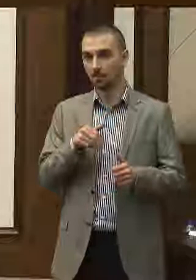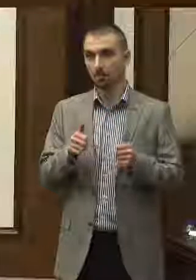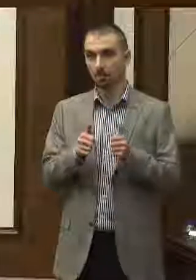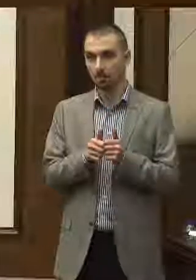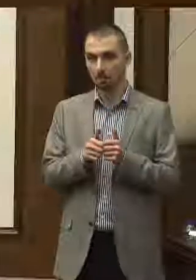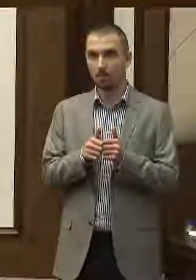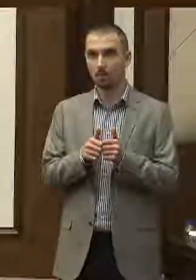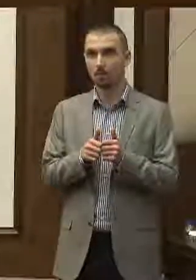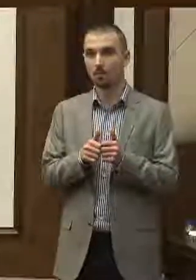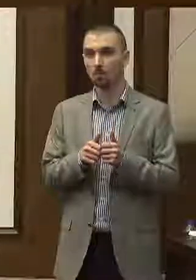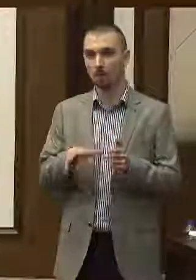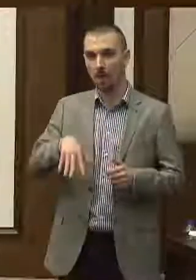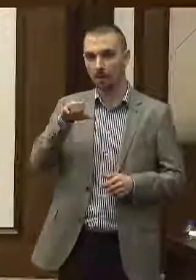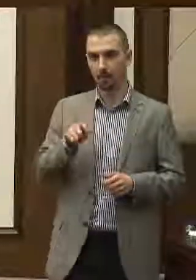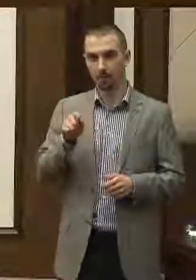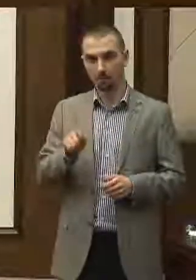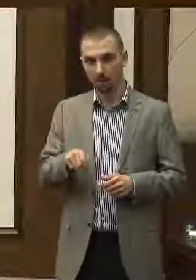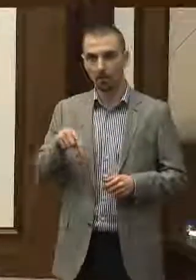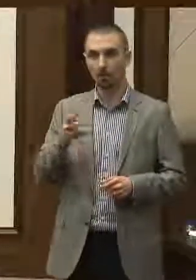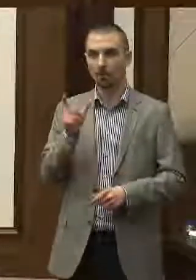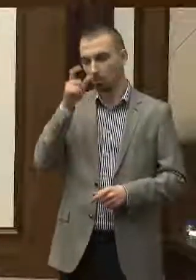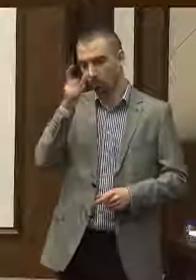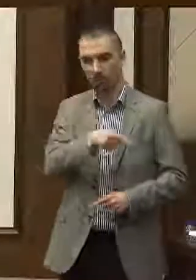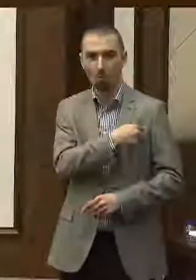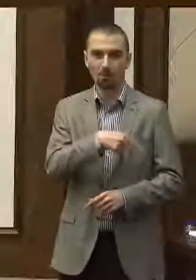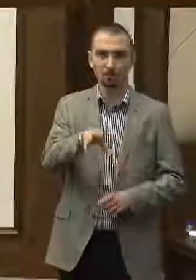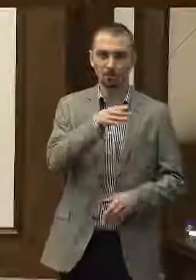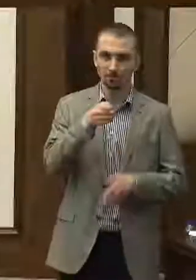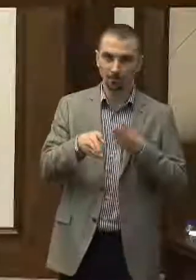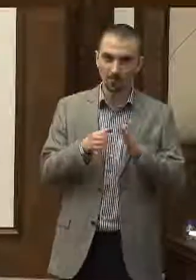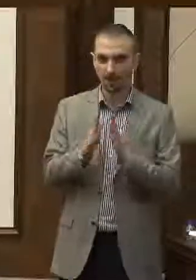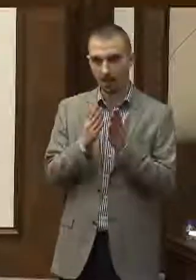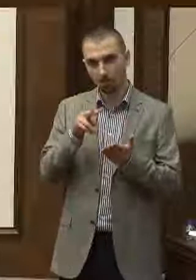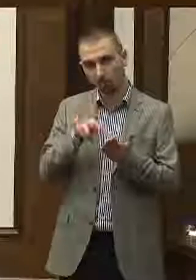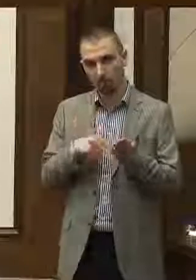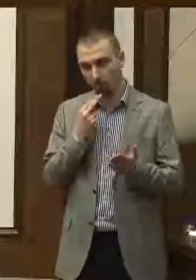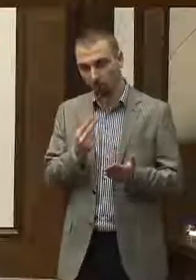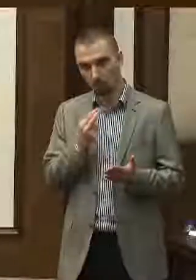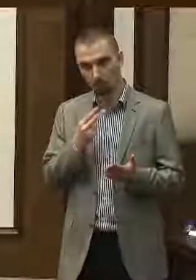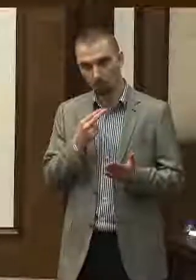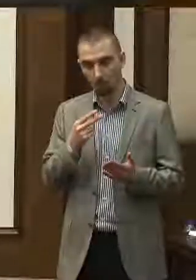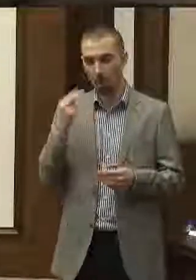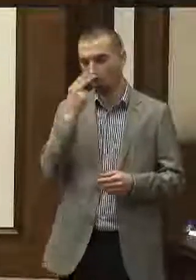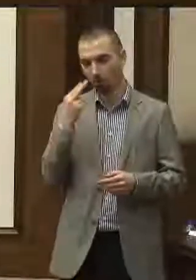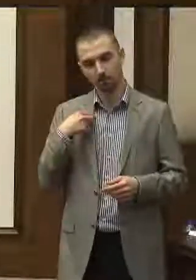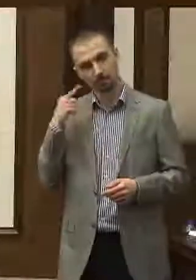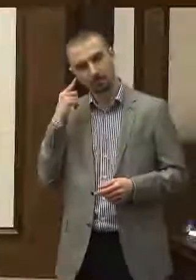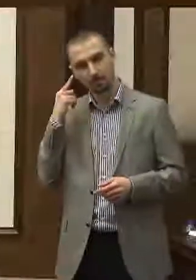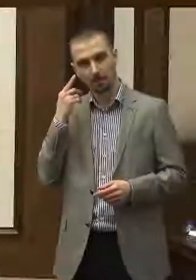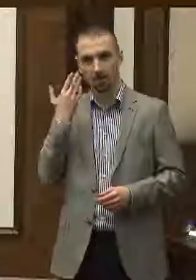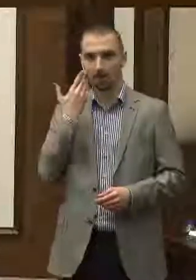merkez kurdular. Vatandaşlarımız burada kitap okuyor, sesli. Görme engelli vatandaşlarımız da onları